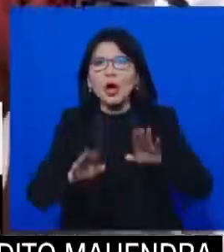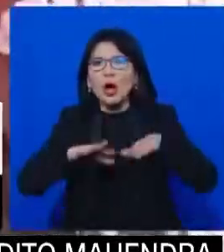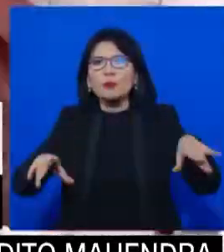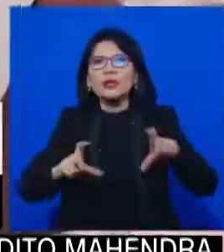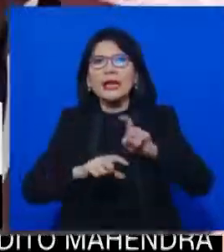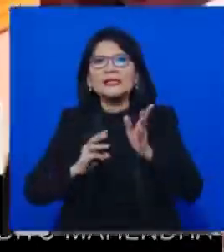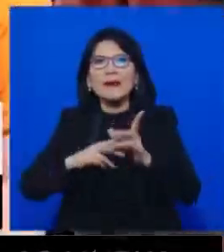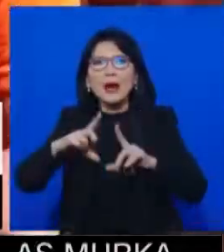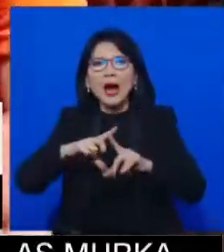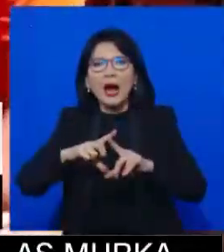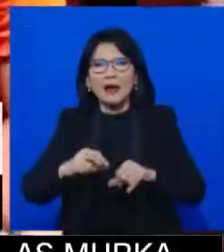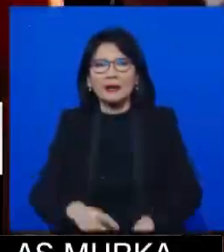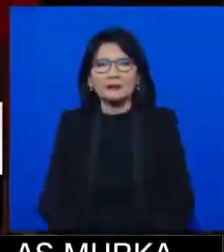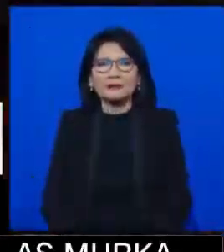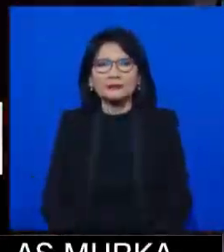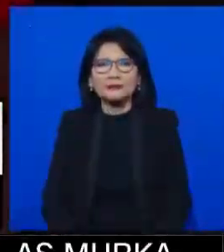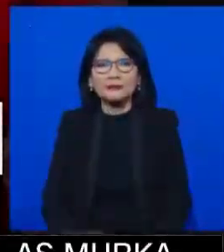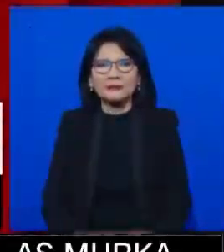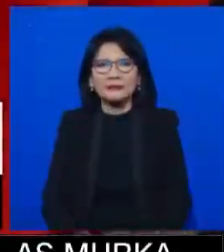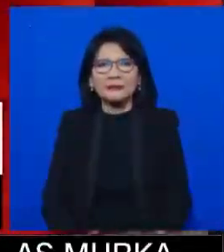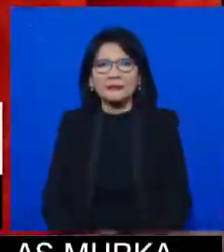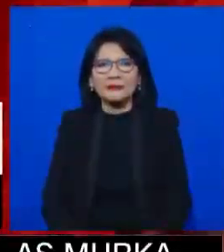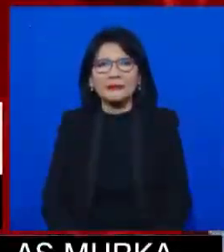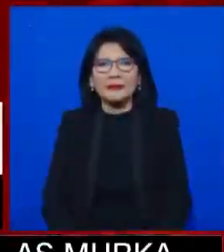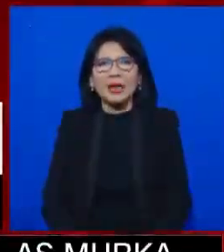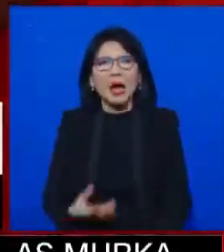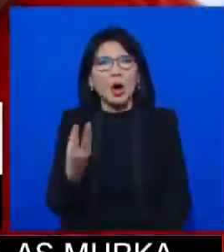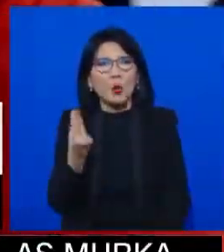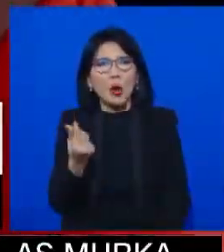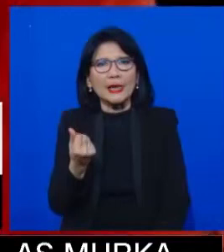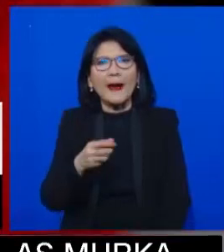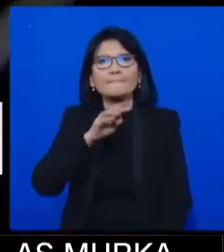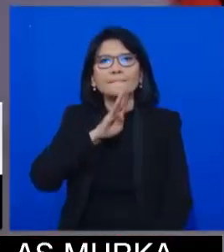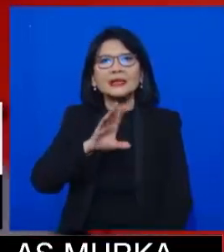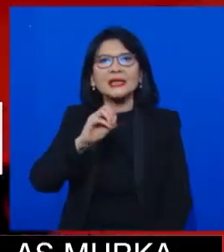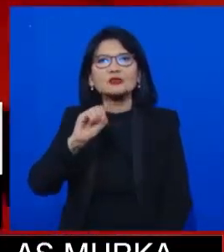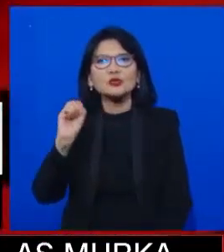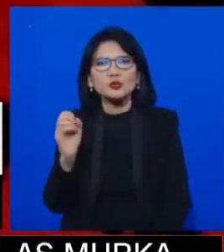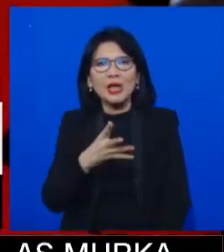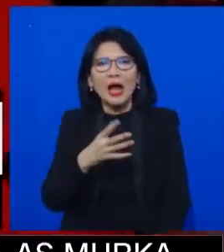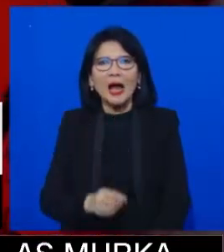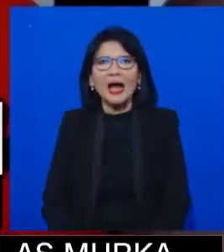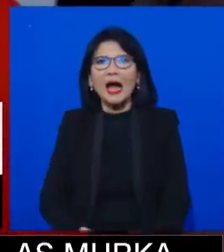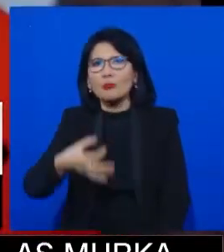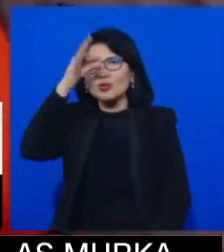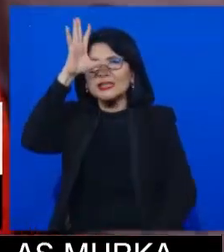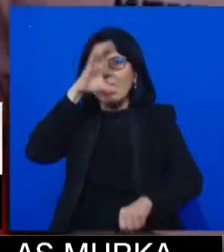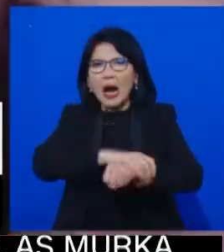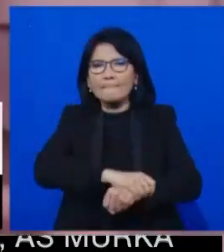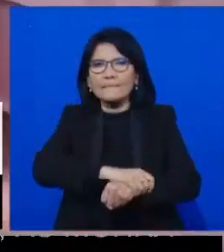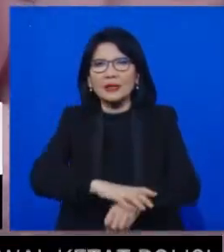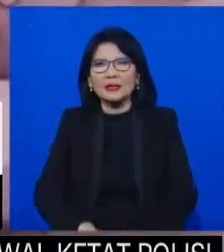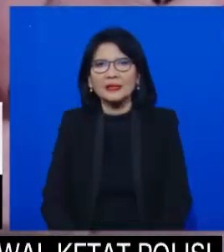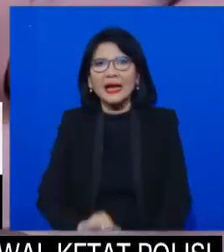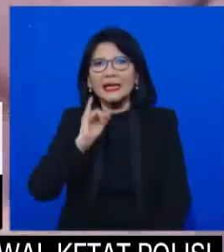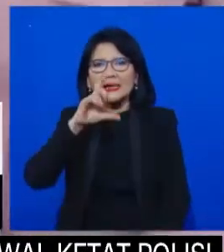SMA Negeri 21 Kota Bandung ke Yogyakarta senilai hampir 400 juta rupiah ditangkap polisi.